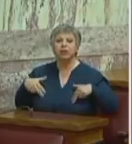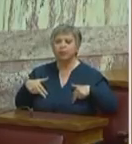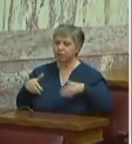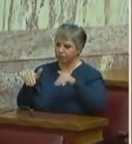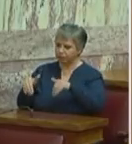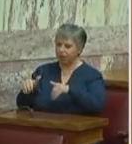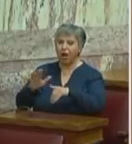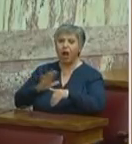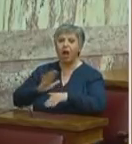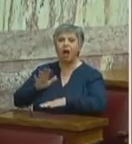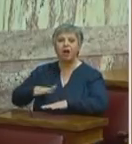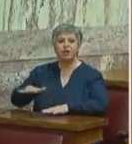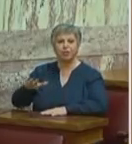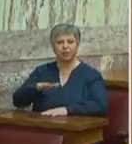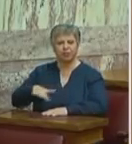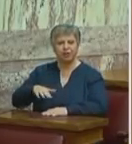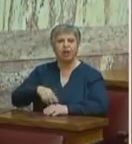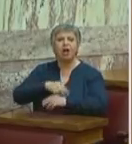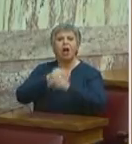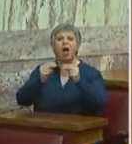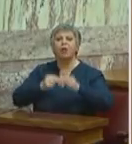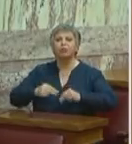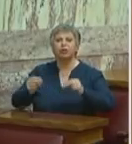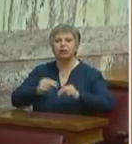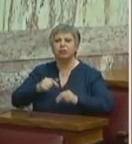έστελνε αυστηρά μηνύματα με οδηγίες για το τι πρέπει να κάνουν.